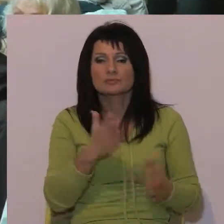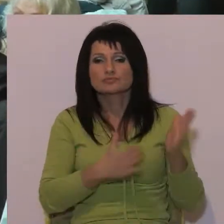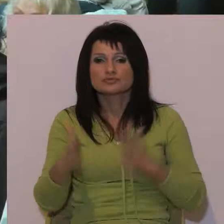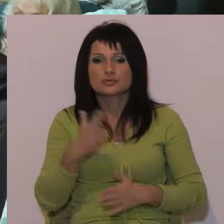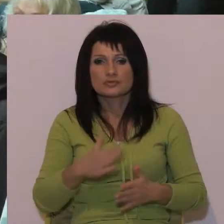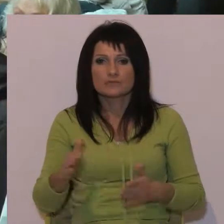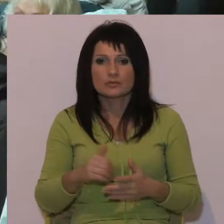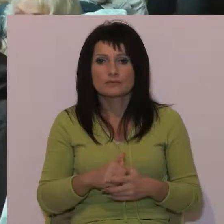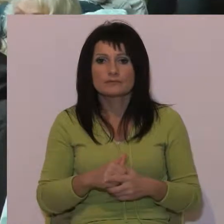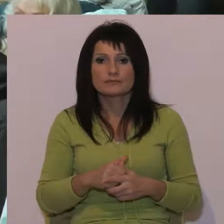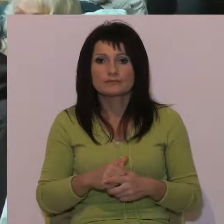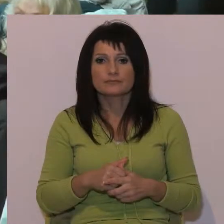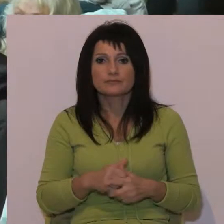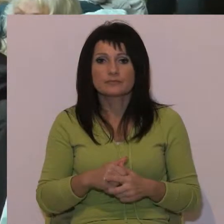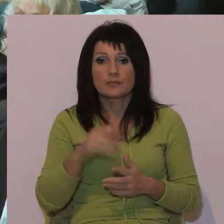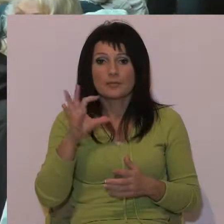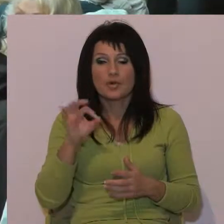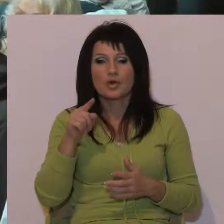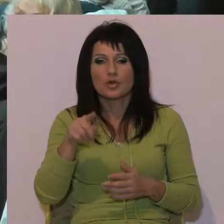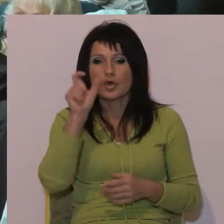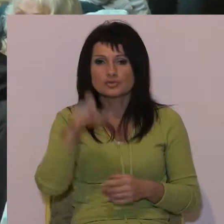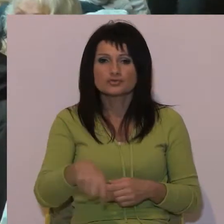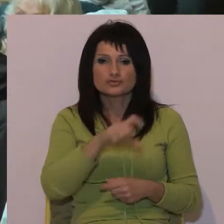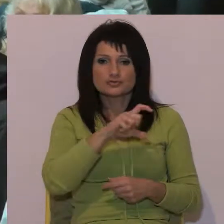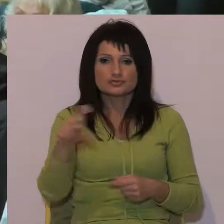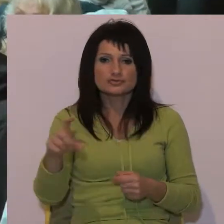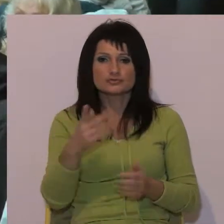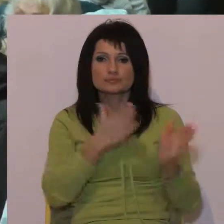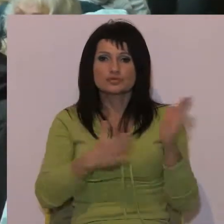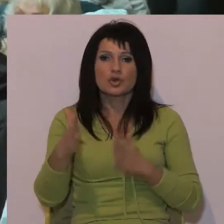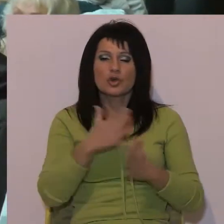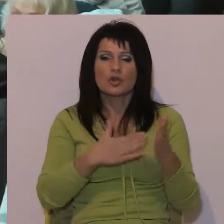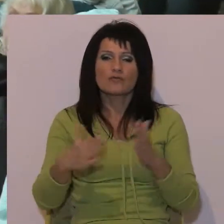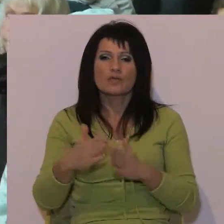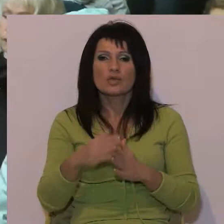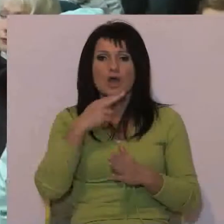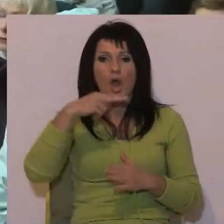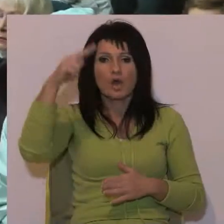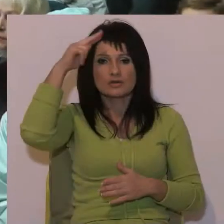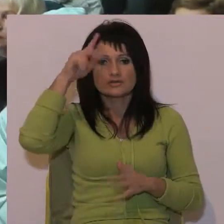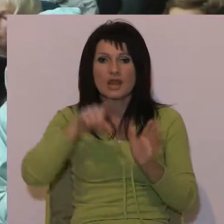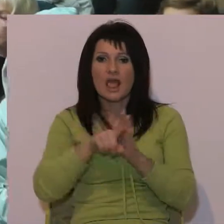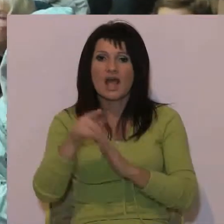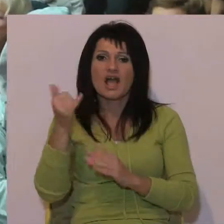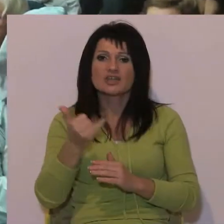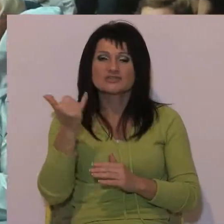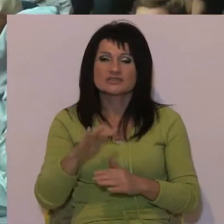przygotowują. Bo to krzyż przygotowuje ojciec dla